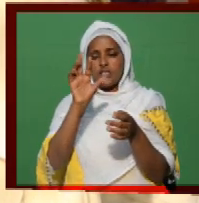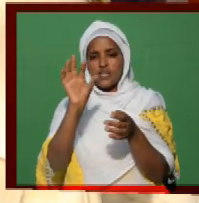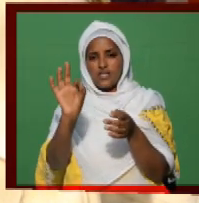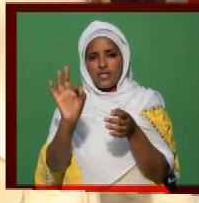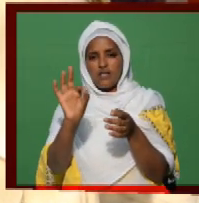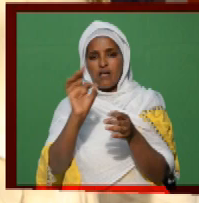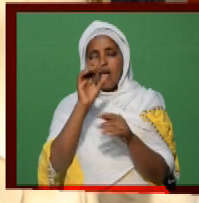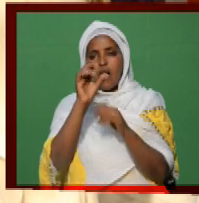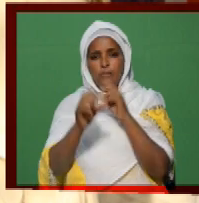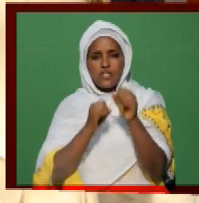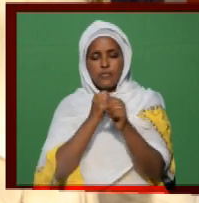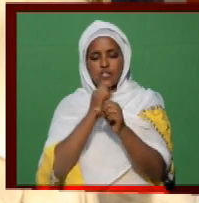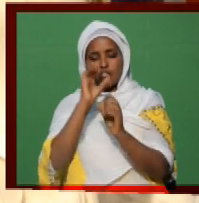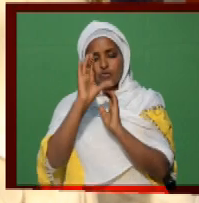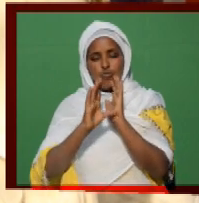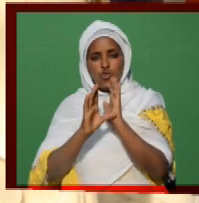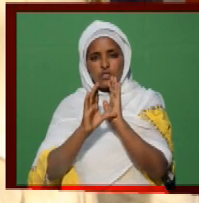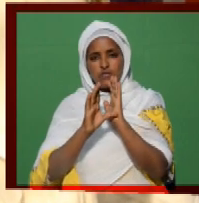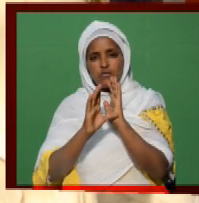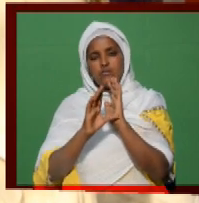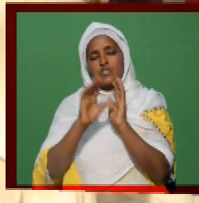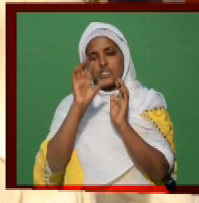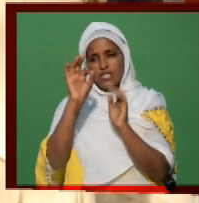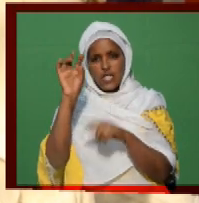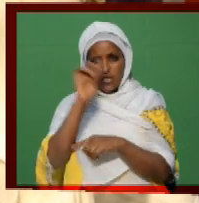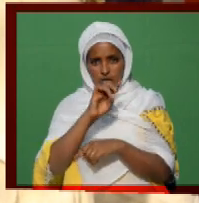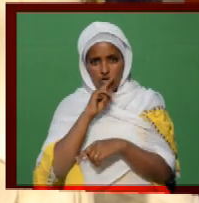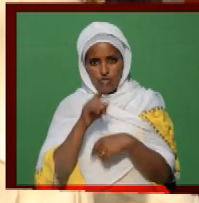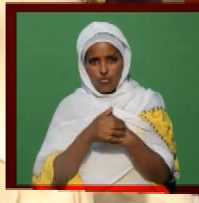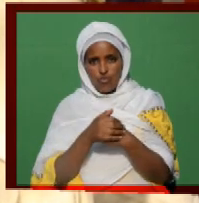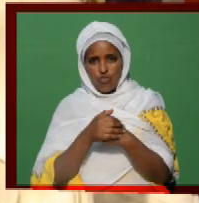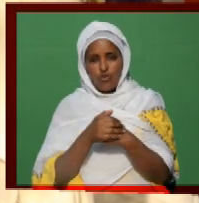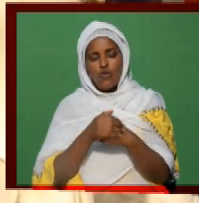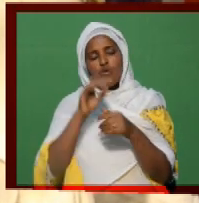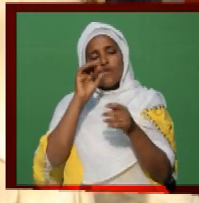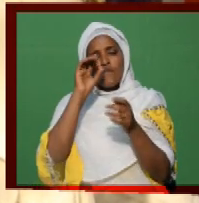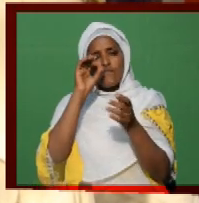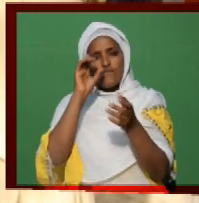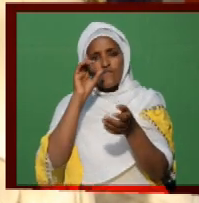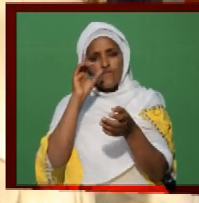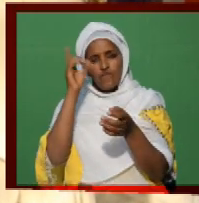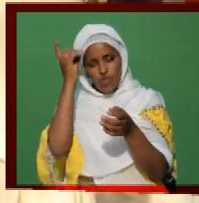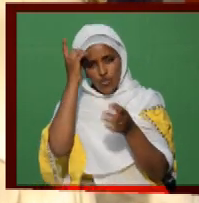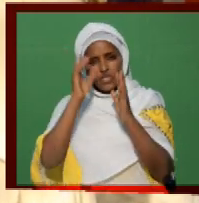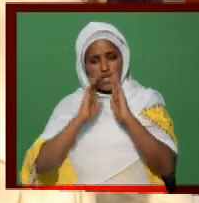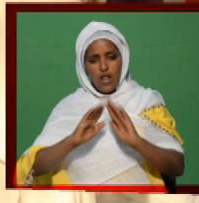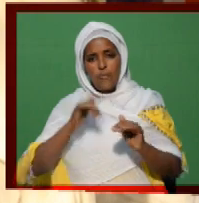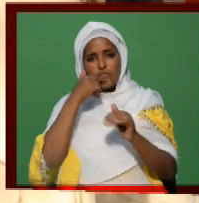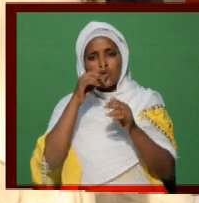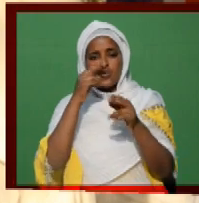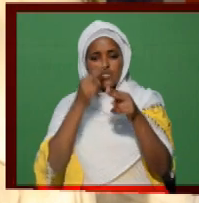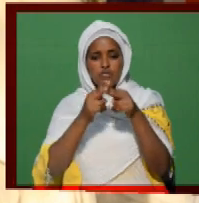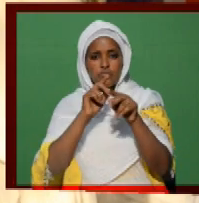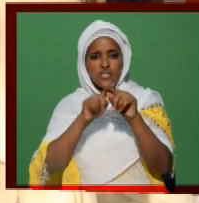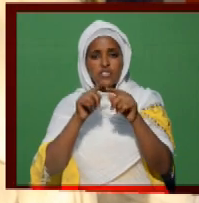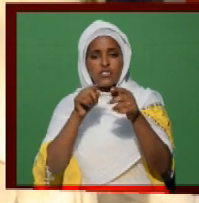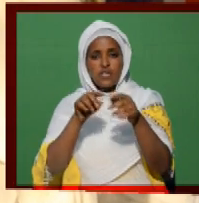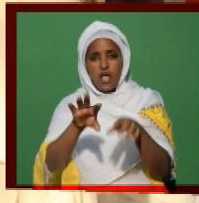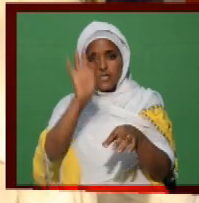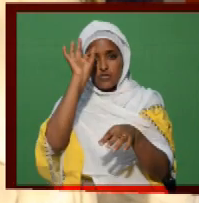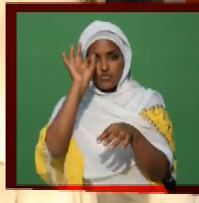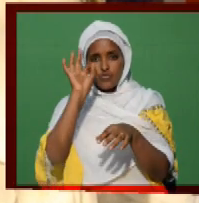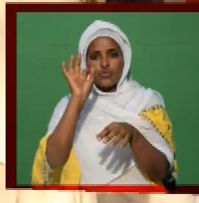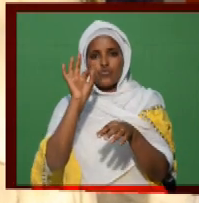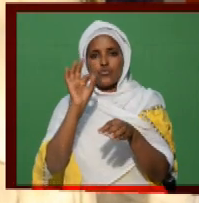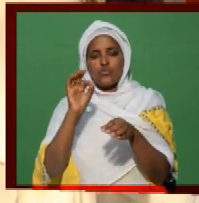በ1939 ዓመተ ምህረት ግንቦት 9 ቀን ነው። ፍኖተ ሰላም የሚለውን ስም ያገኘችው ግን ንጉሰ